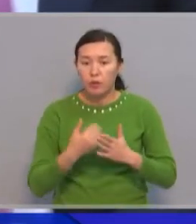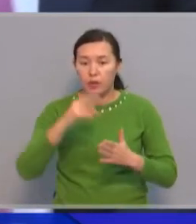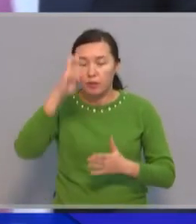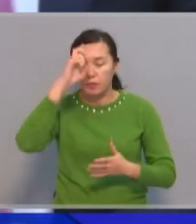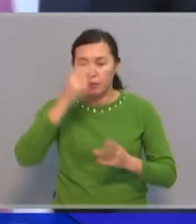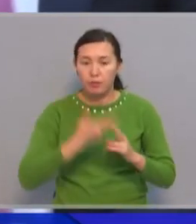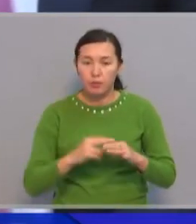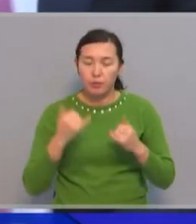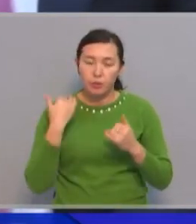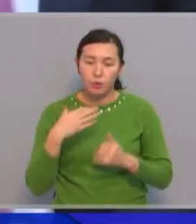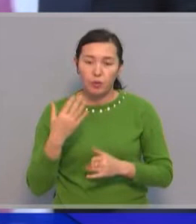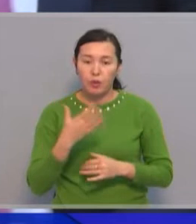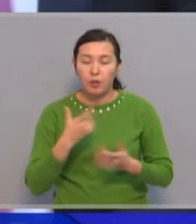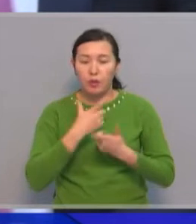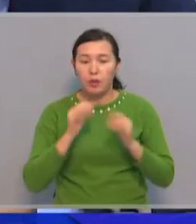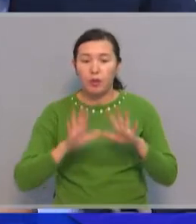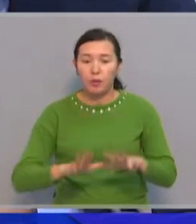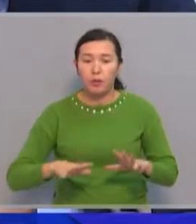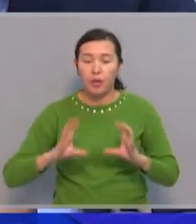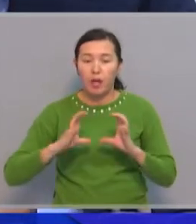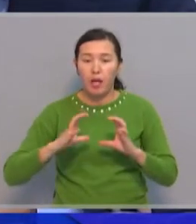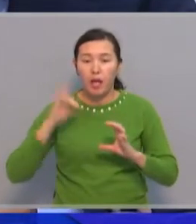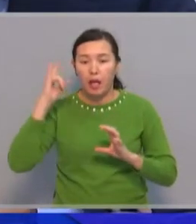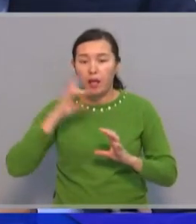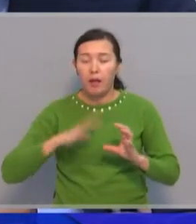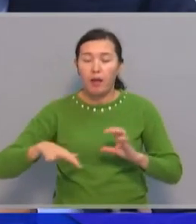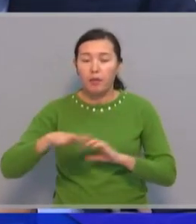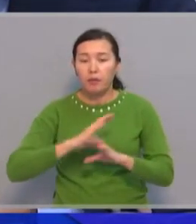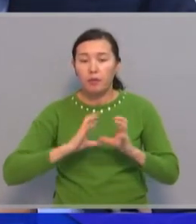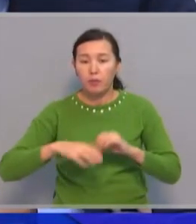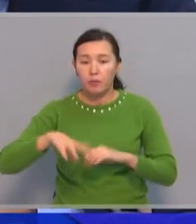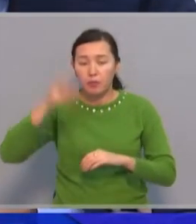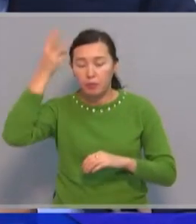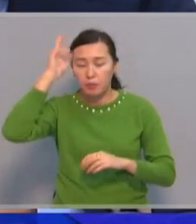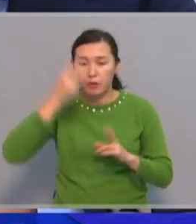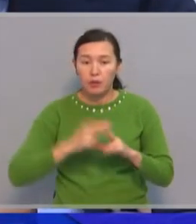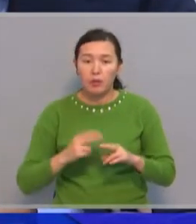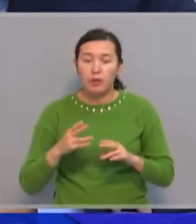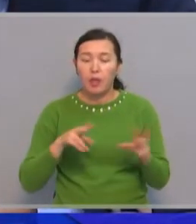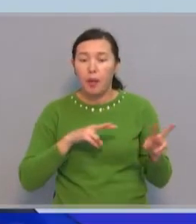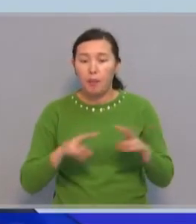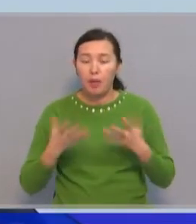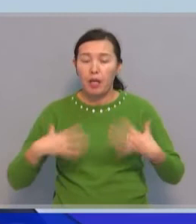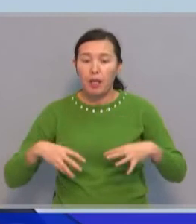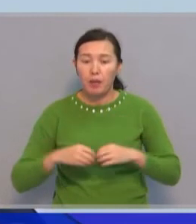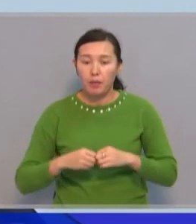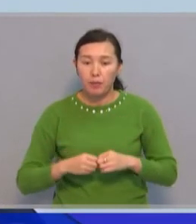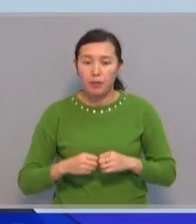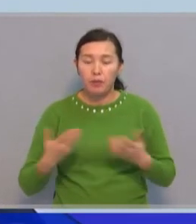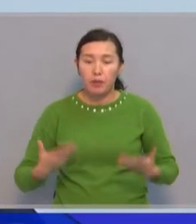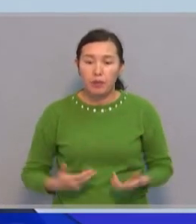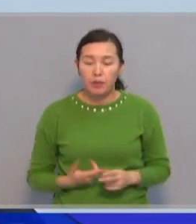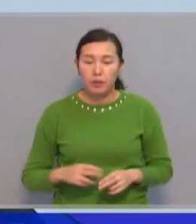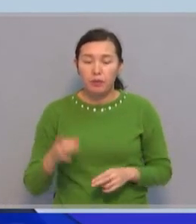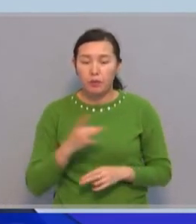страной. Сегодня Туркестан известен не только во всем Казахстане, но и во всем тюркском мире. За этим наблюдает общественность. Жители